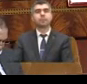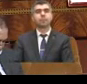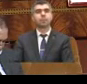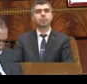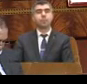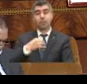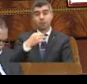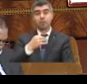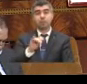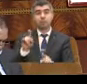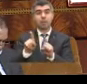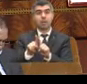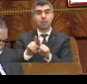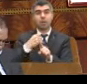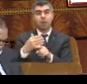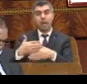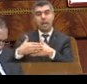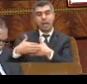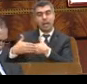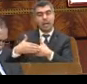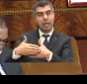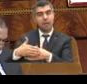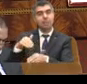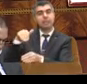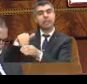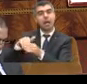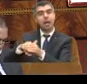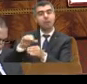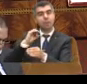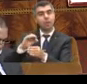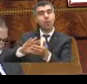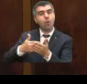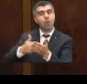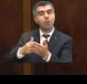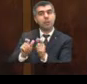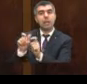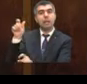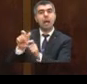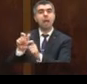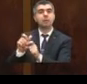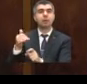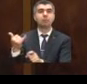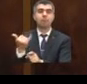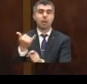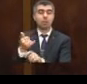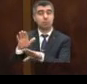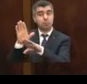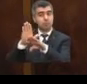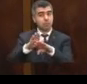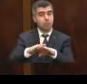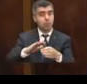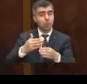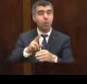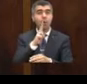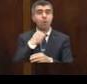مرمى حجر من استحقاقات ديمقراطية ستكون فيها الكلمة الأولى والأخيرة للمواطن، بل وندعو الحكومة إلى الحرص على تنزيل